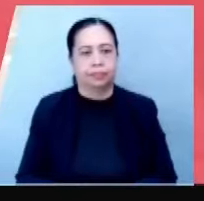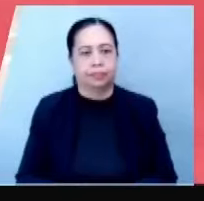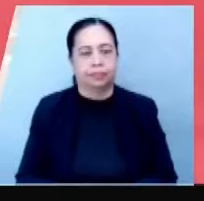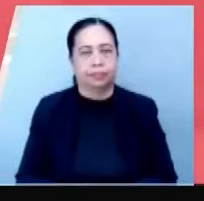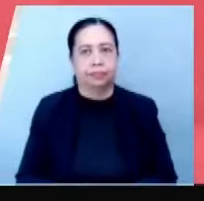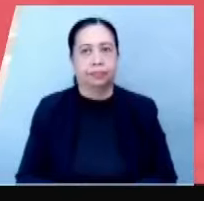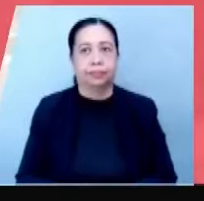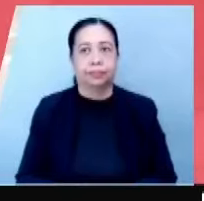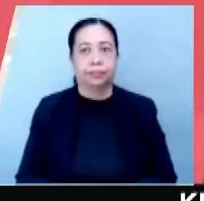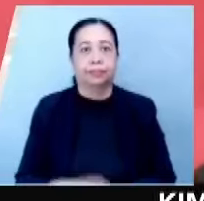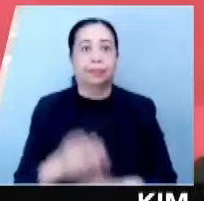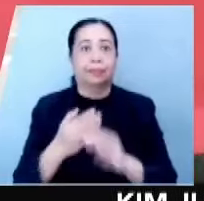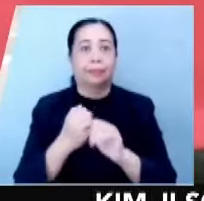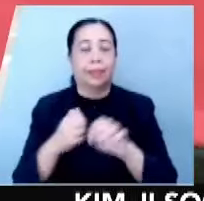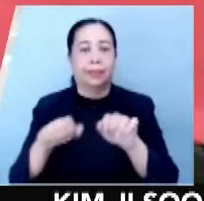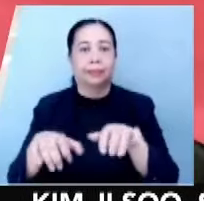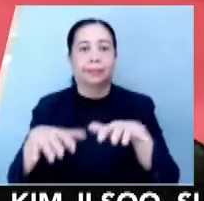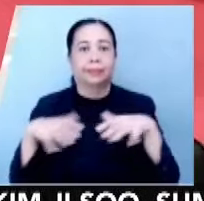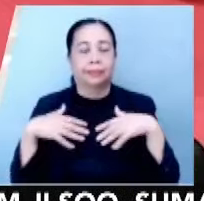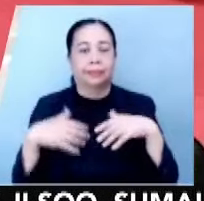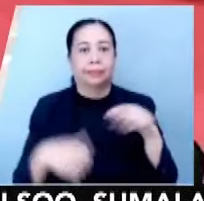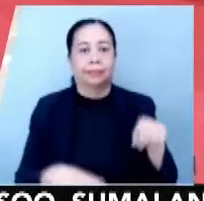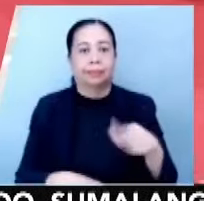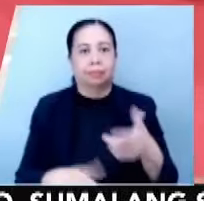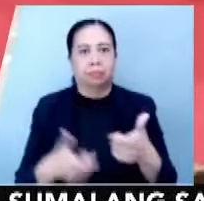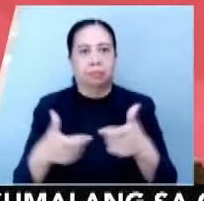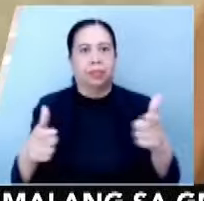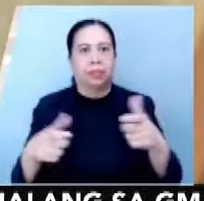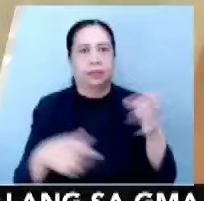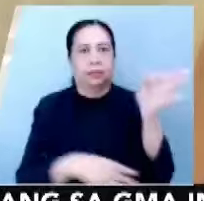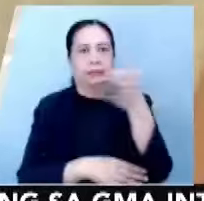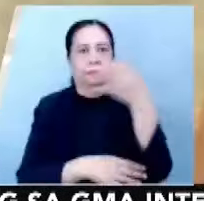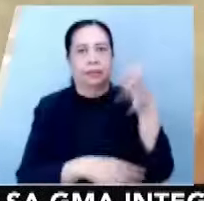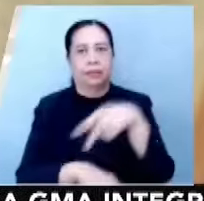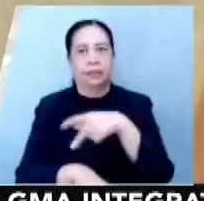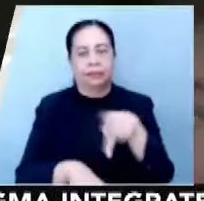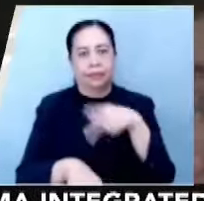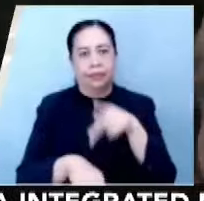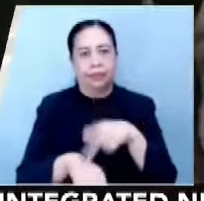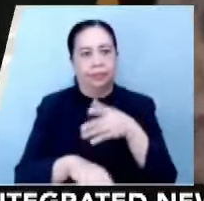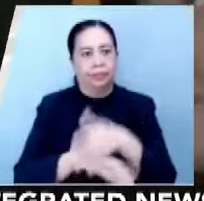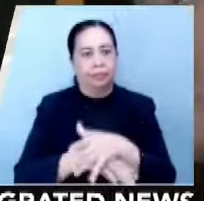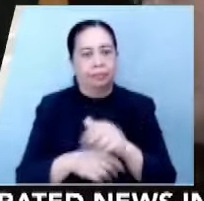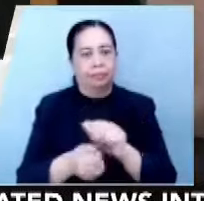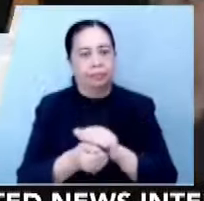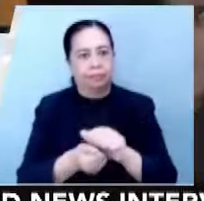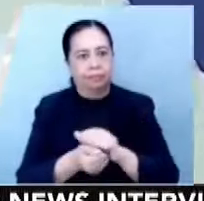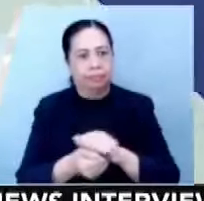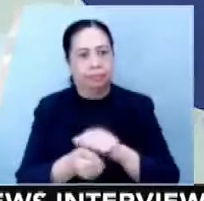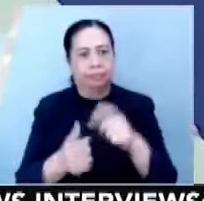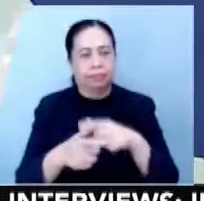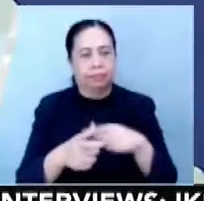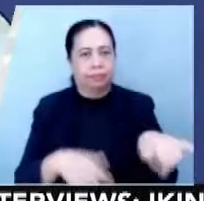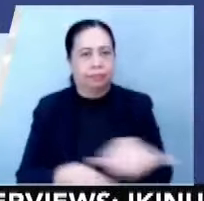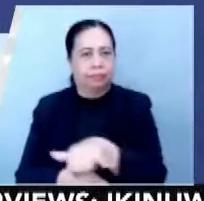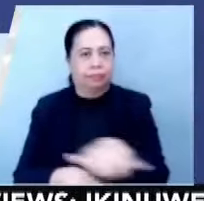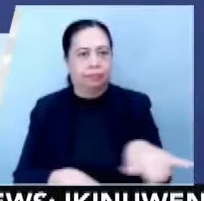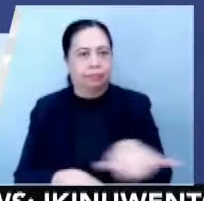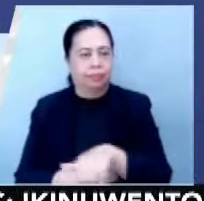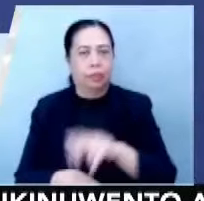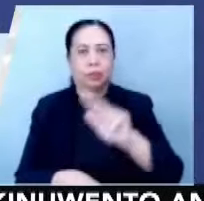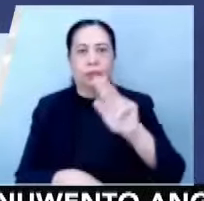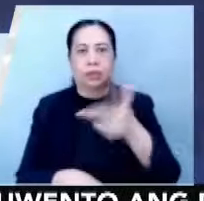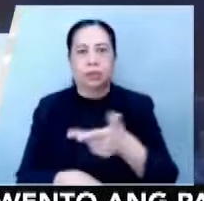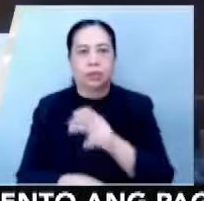Balik session hall na ng batasan ng higanteng watawat ng Pilipinas matapos labhan at plantsyahin para sa ikatlong State of the